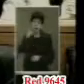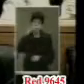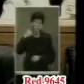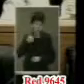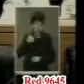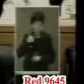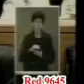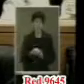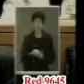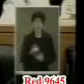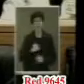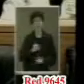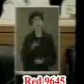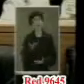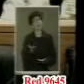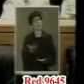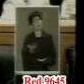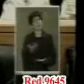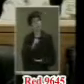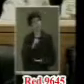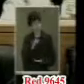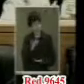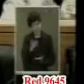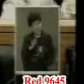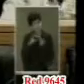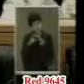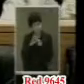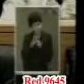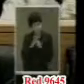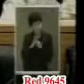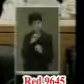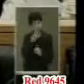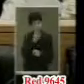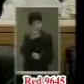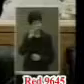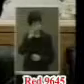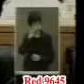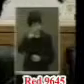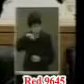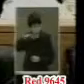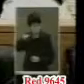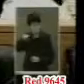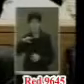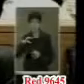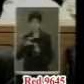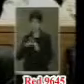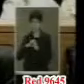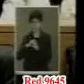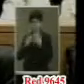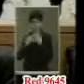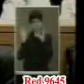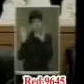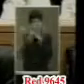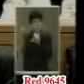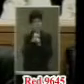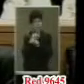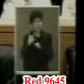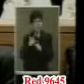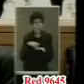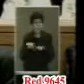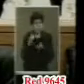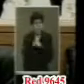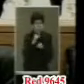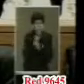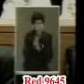กี้นี้จะปฏิเสธกับผมไม่ได้เลยว่าสองคนที่ไปขอประกันตัวก่อนนั้นเขามีบทบา